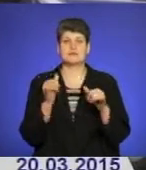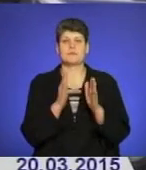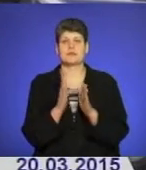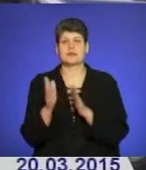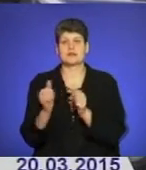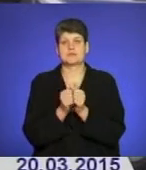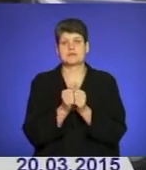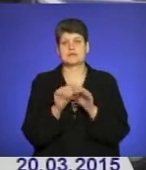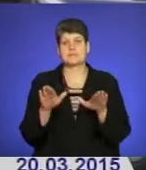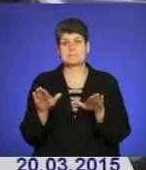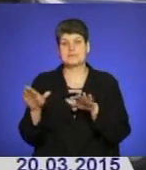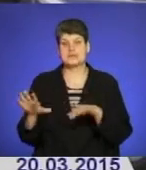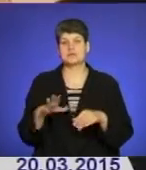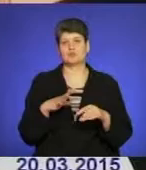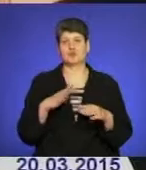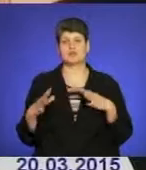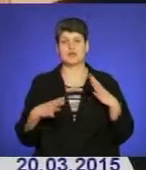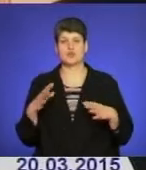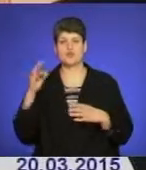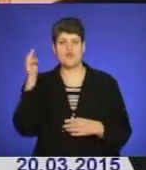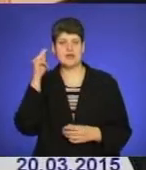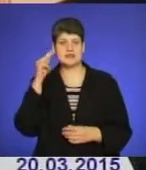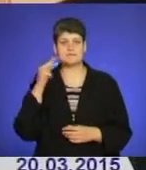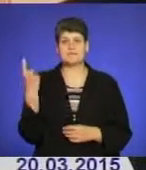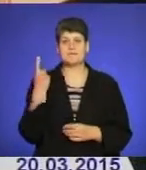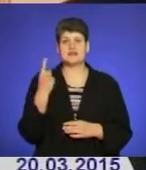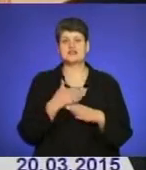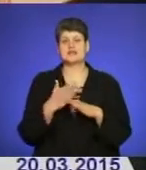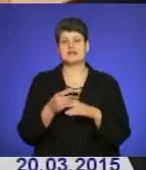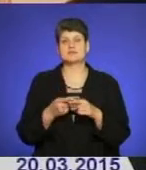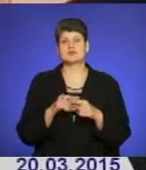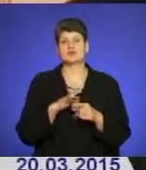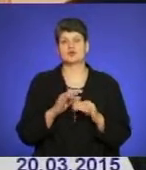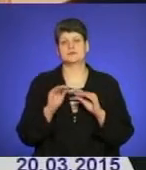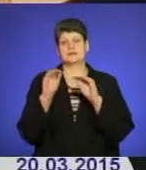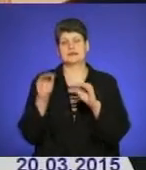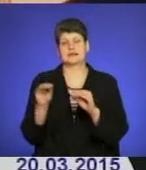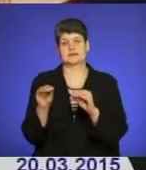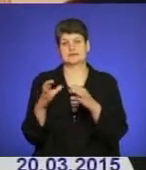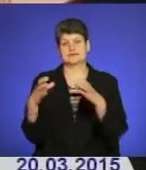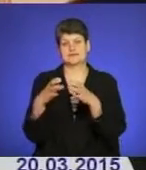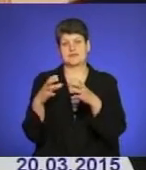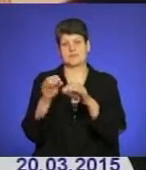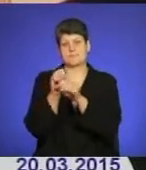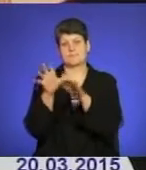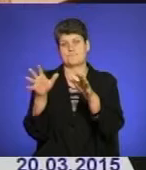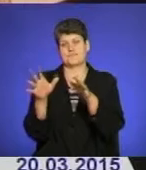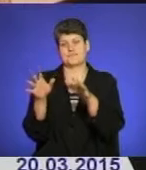правопорядок поблизу місця, де відбувалося тренування. Перший етап – це було закладення муляжів,